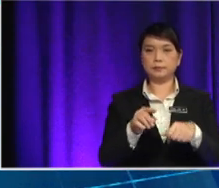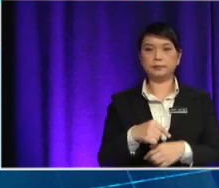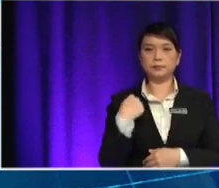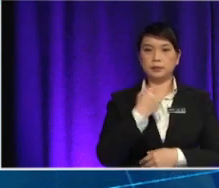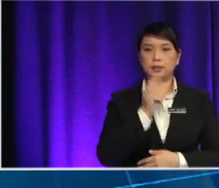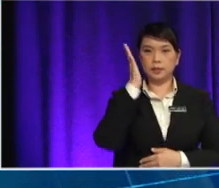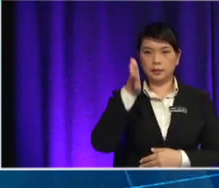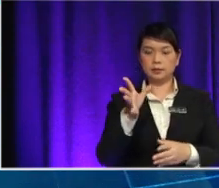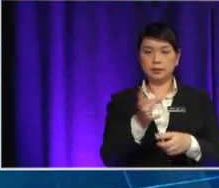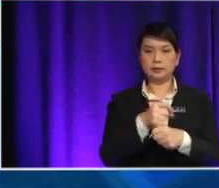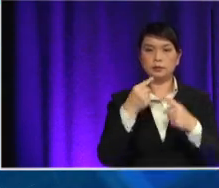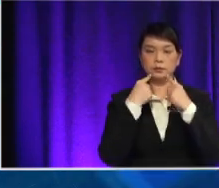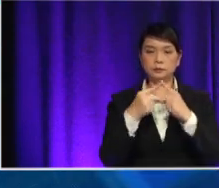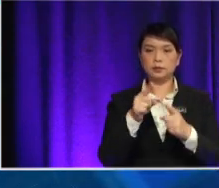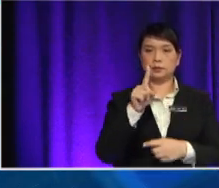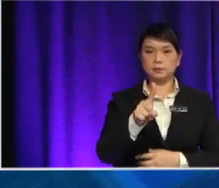akan dapat jawapannya